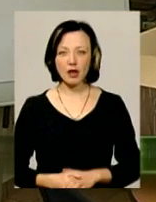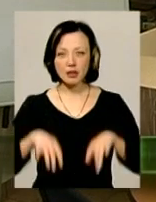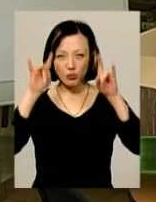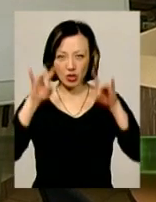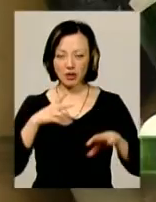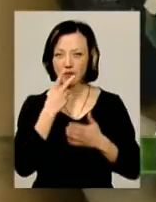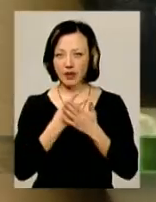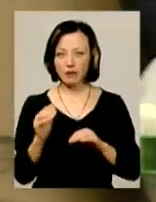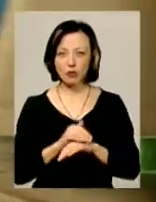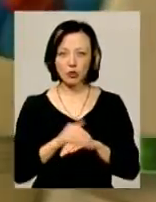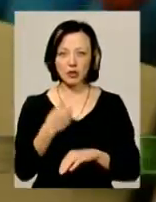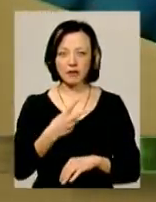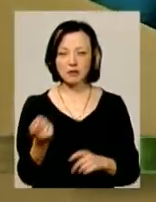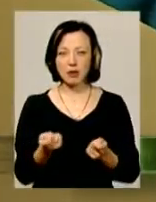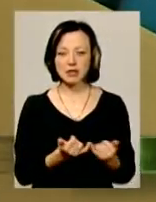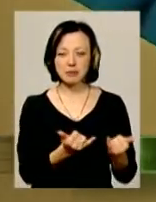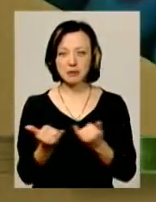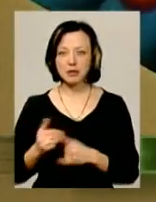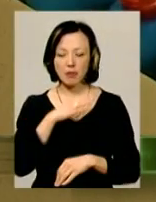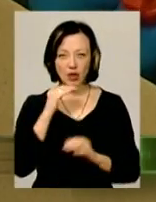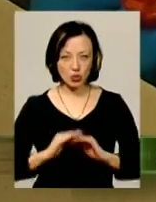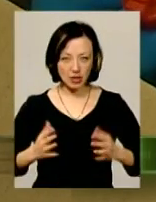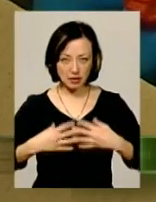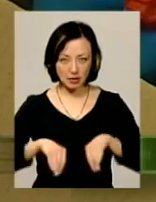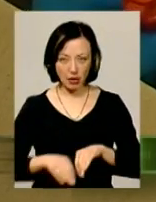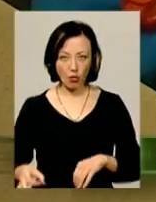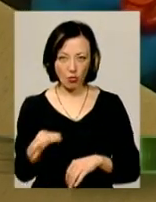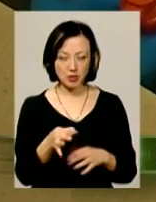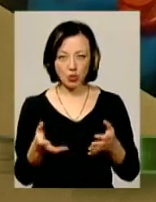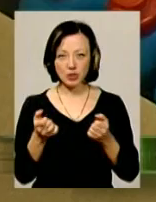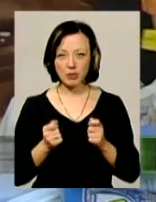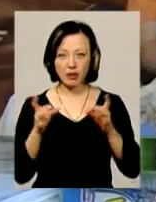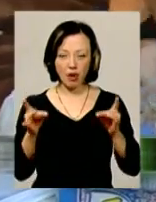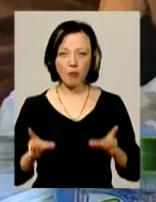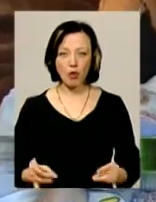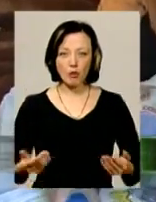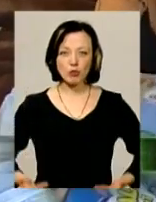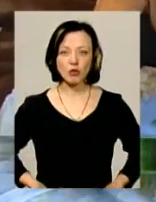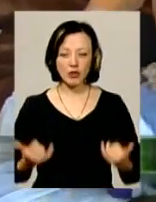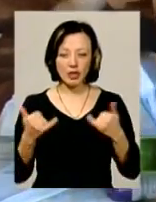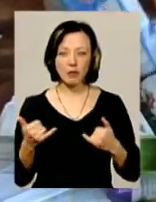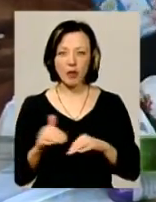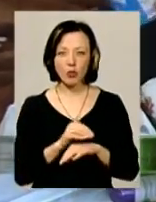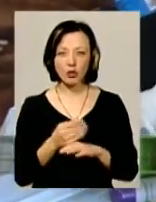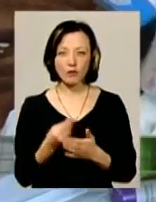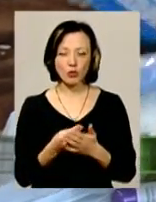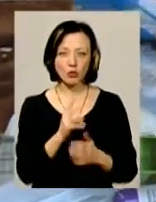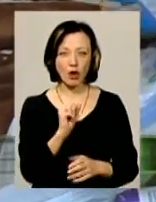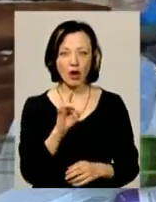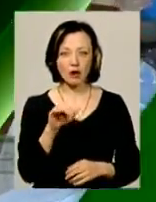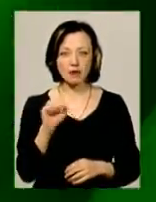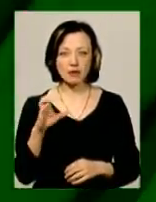Спонтанний вияв доброти. 20 малозабезпечених та багатодітних родин Хмельницького отримують набори побутової хімії від благодійного фонду